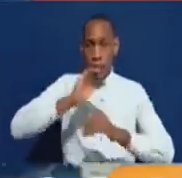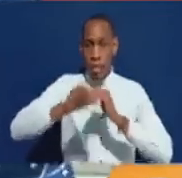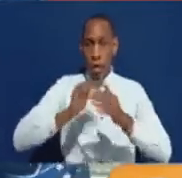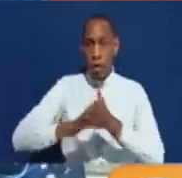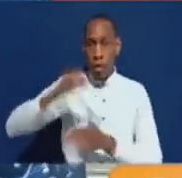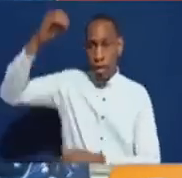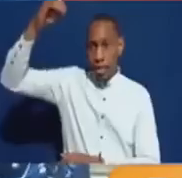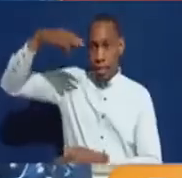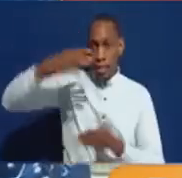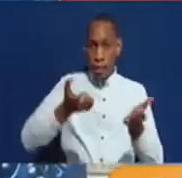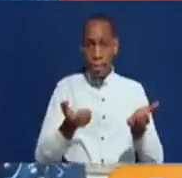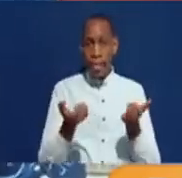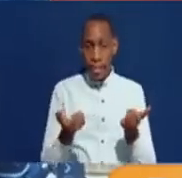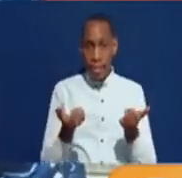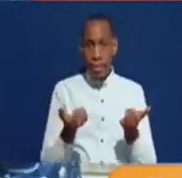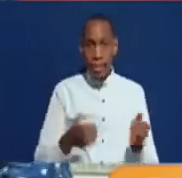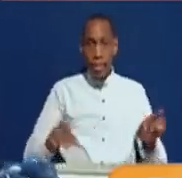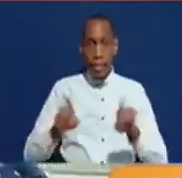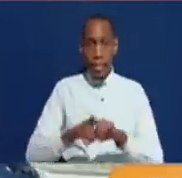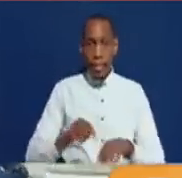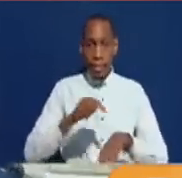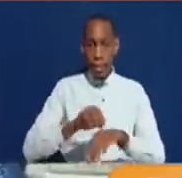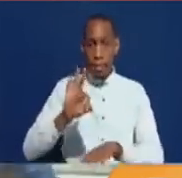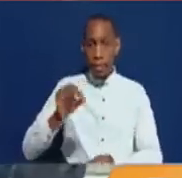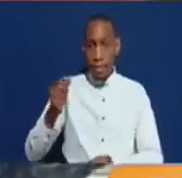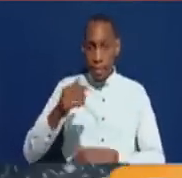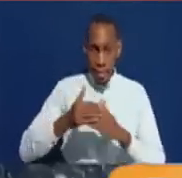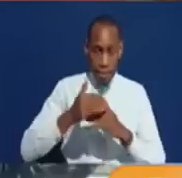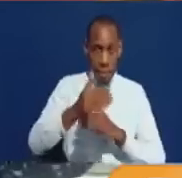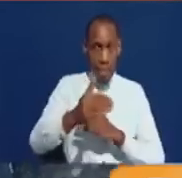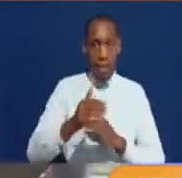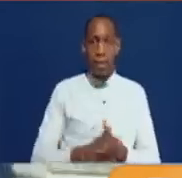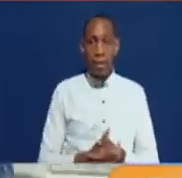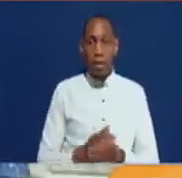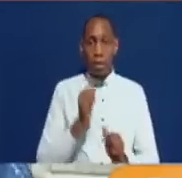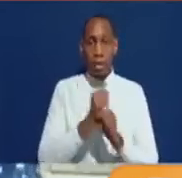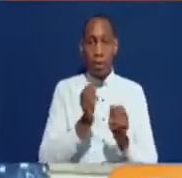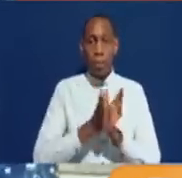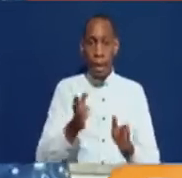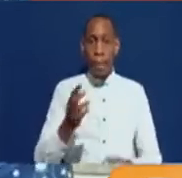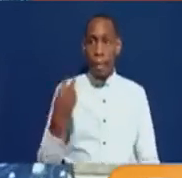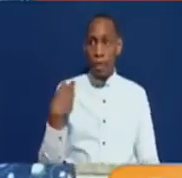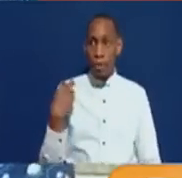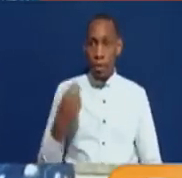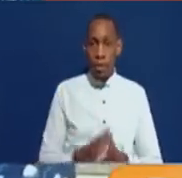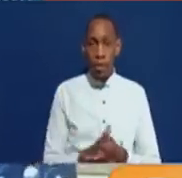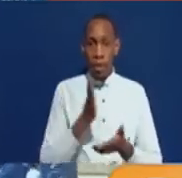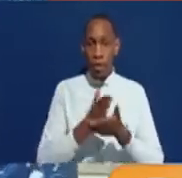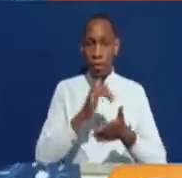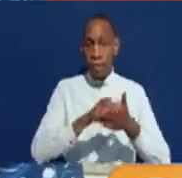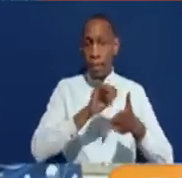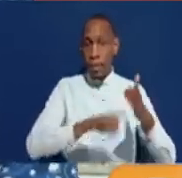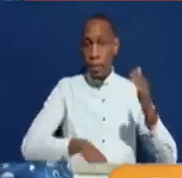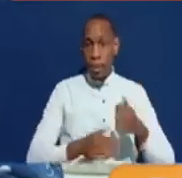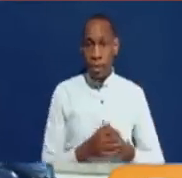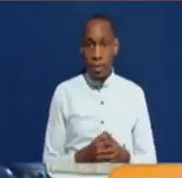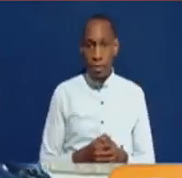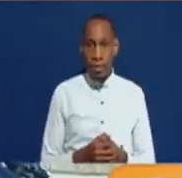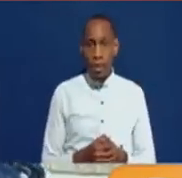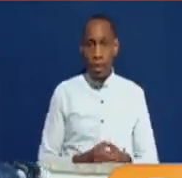energy requirements, and in 3 months' time we will have public consultation to ensure that we